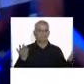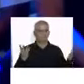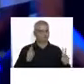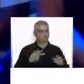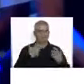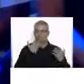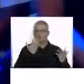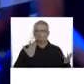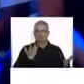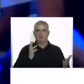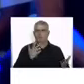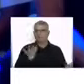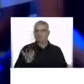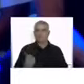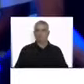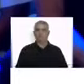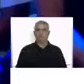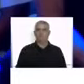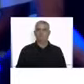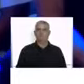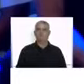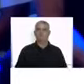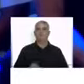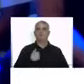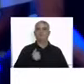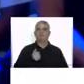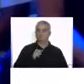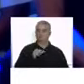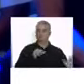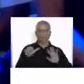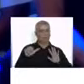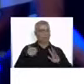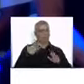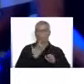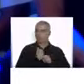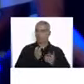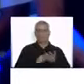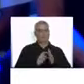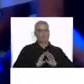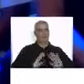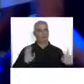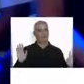אפשר להסביר אותו וגם לספר אותו. אני 6 חודשים לא הצלחתי לקום מזה,